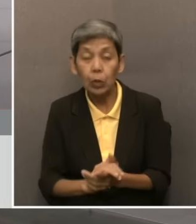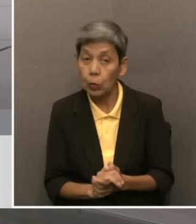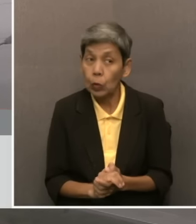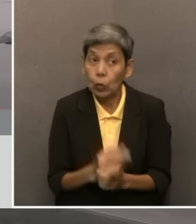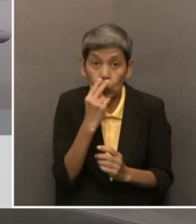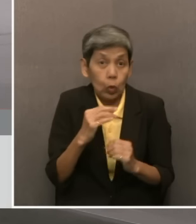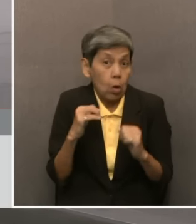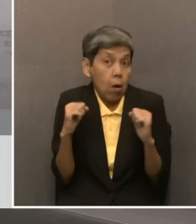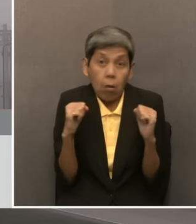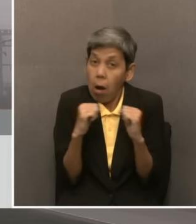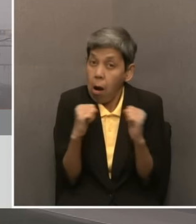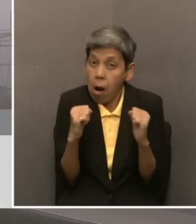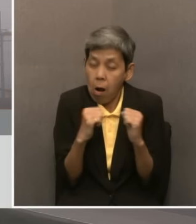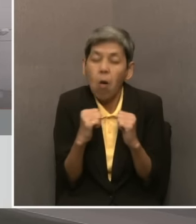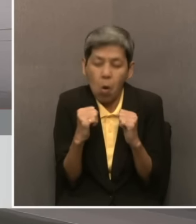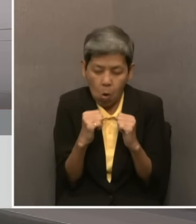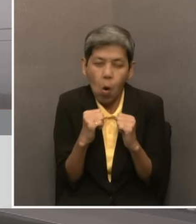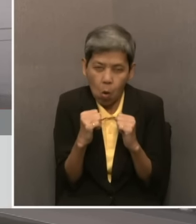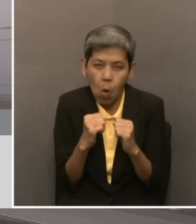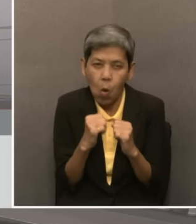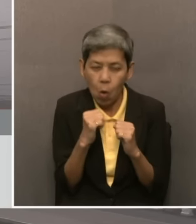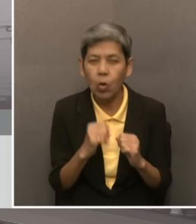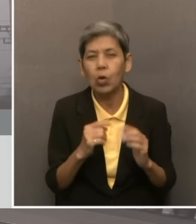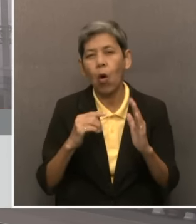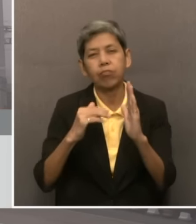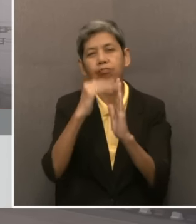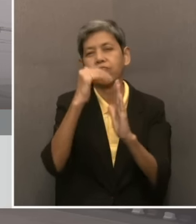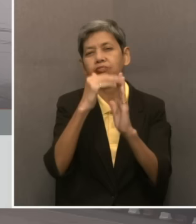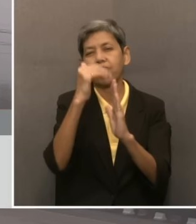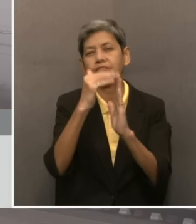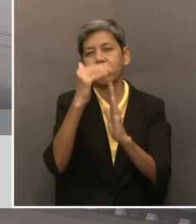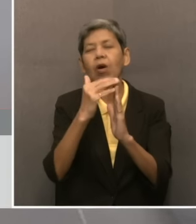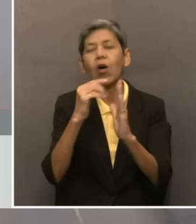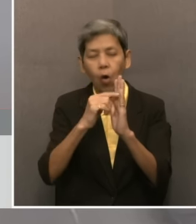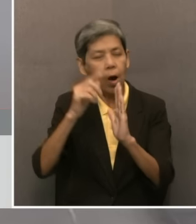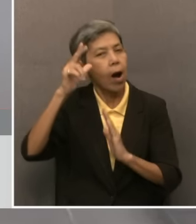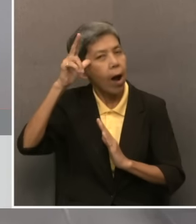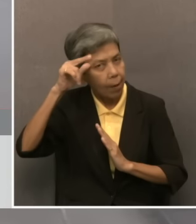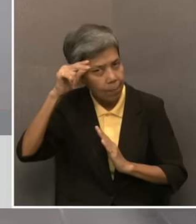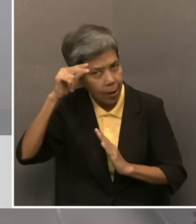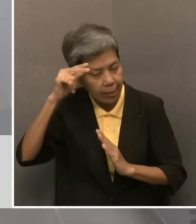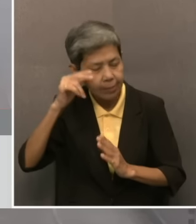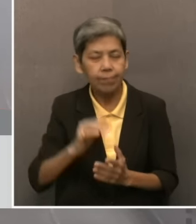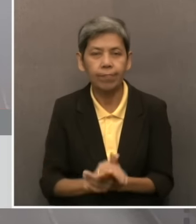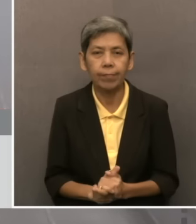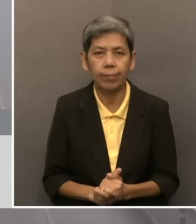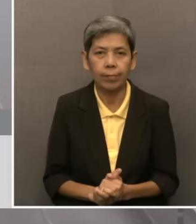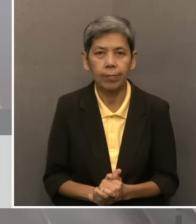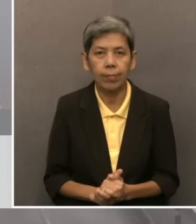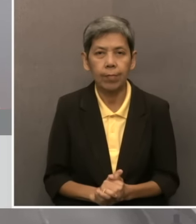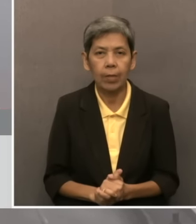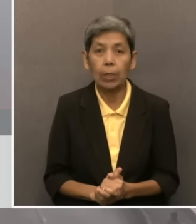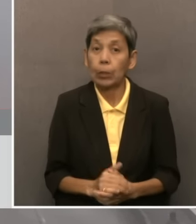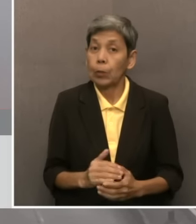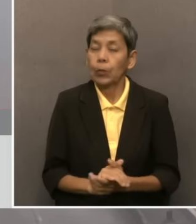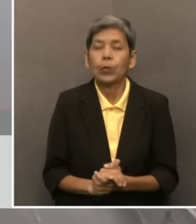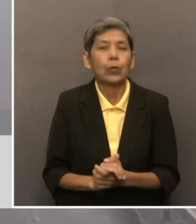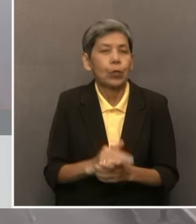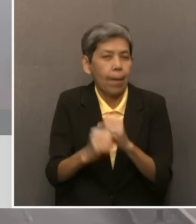าพอากาศที่หนาวเย็นไปทั่วทั้งทางตอนบนและตอนล่างของจังหวัดลำปางเลยค่ะ เชื่อว่าช่วงปล